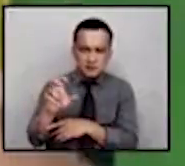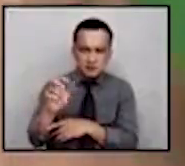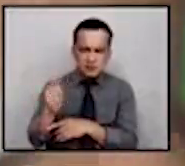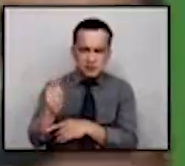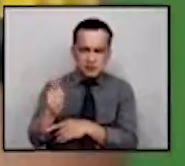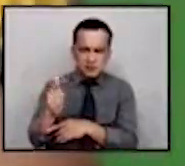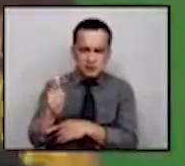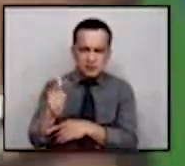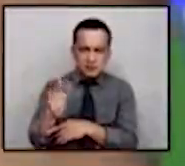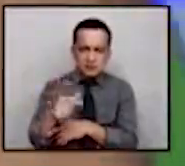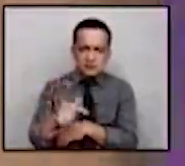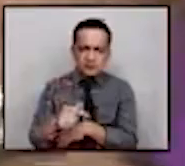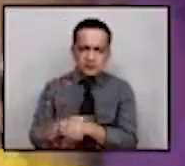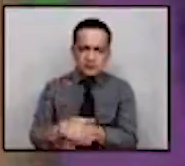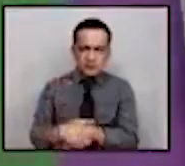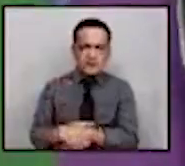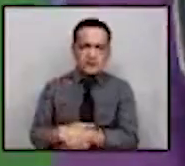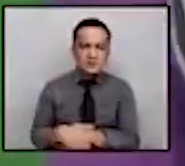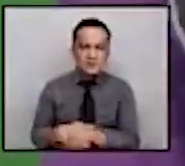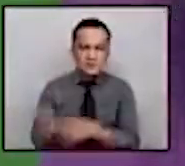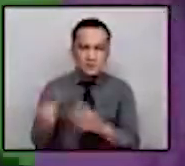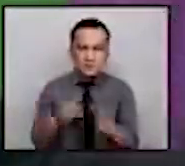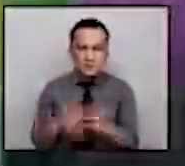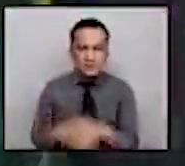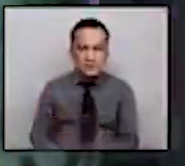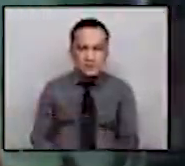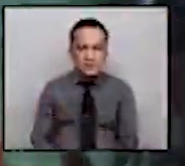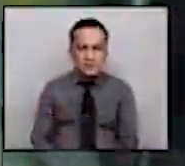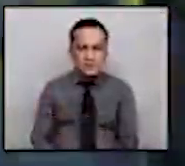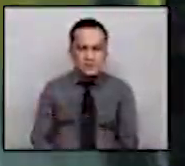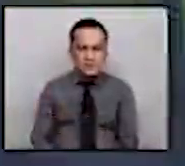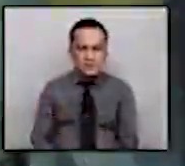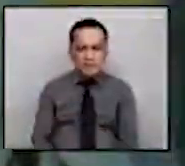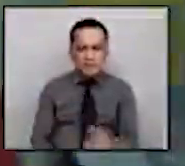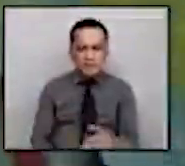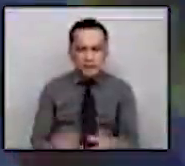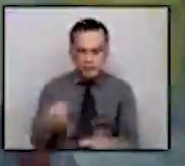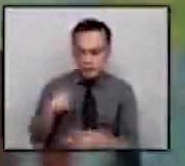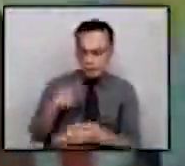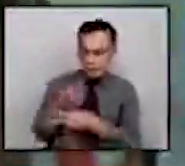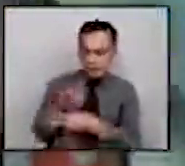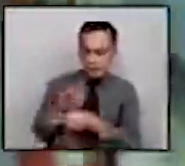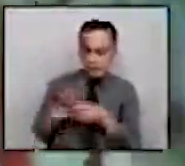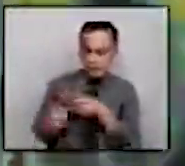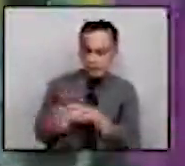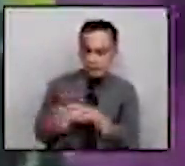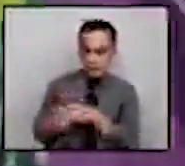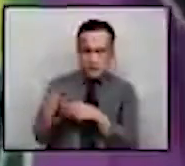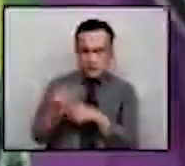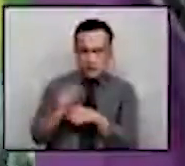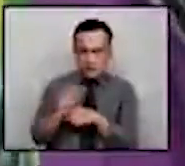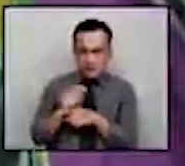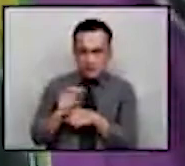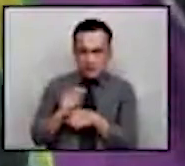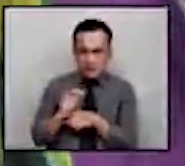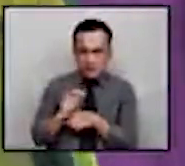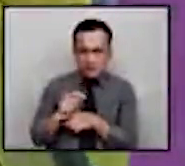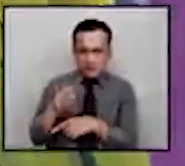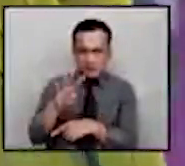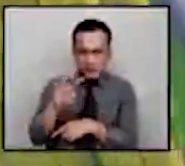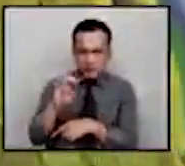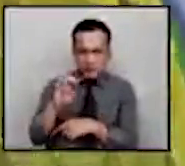yung green. So patas na patas yan. So tong hawak ko pag lalo na pag trained nasa 400 pataas